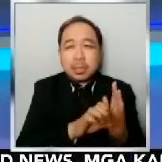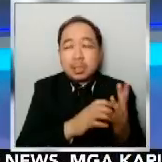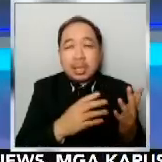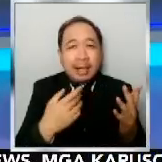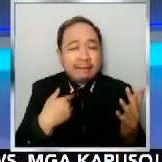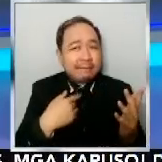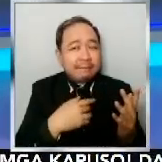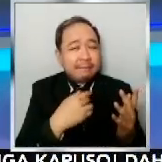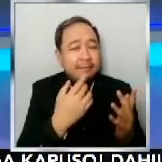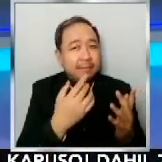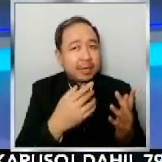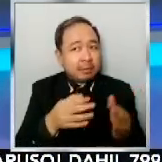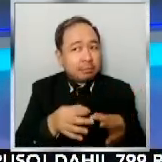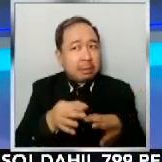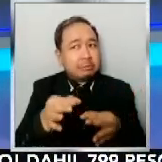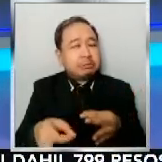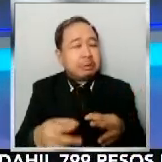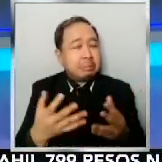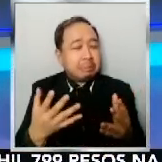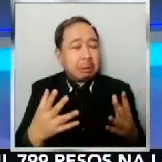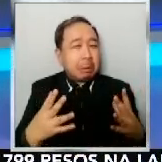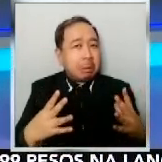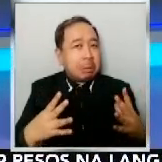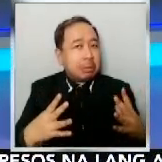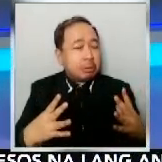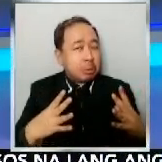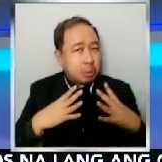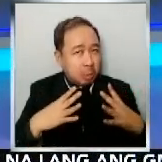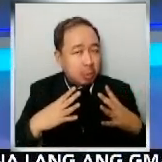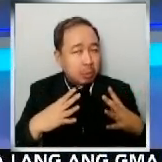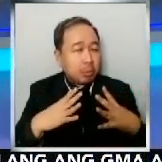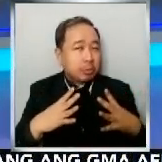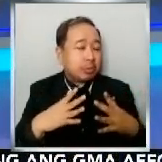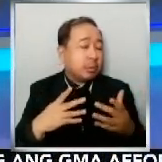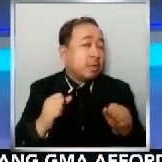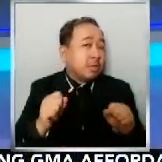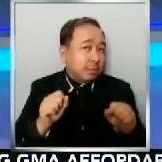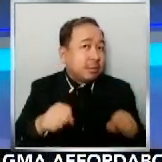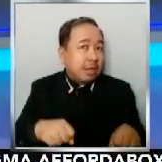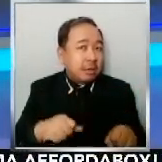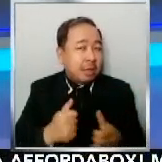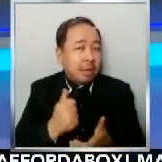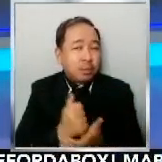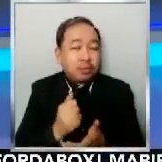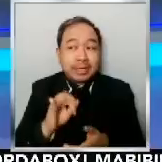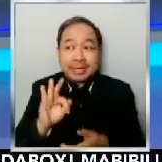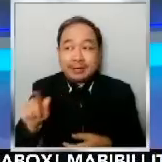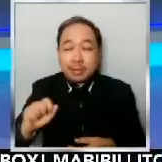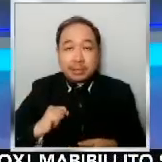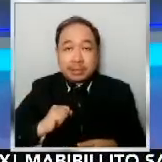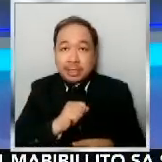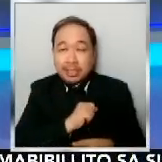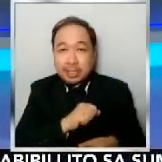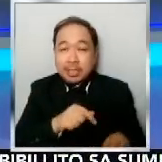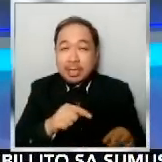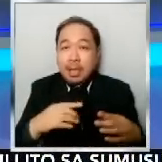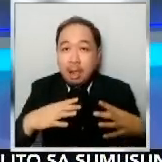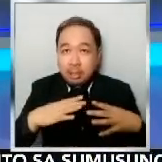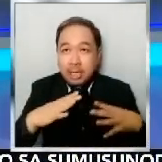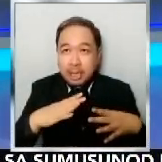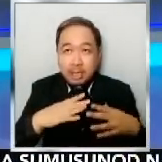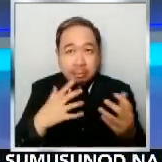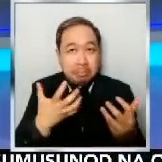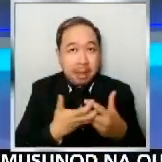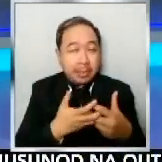ang long weekends. Sa ilalim ng panukala sa Senado, kapag natapat sa weekend ang holiday, wala